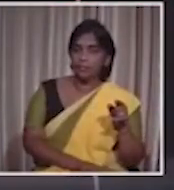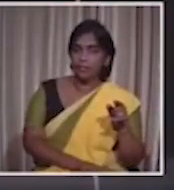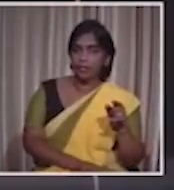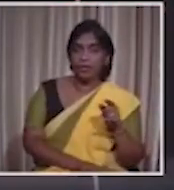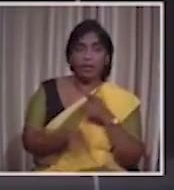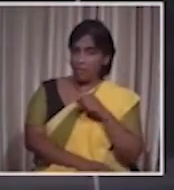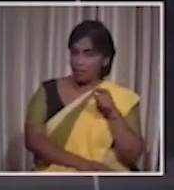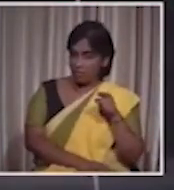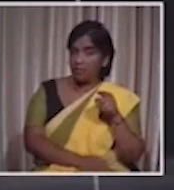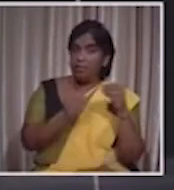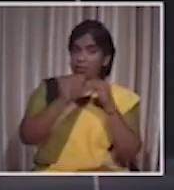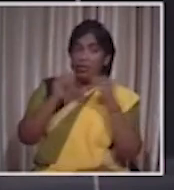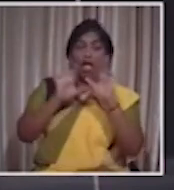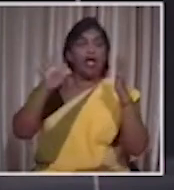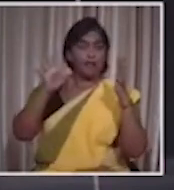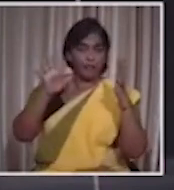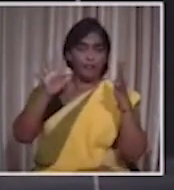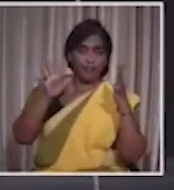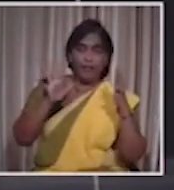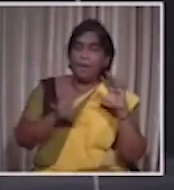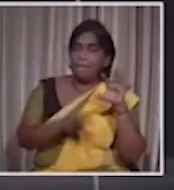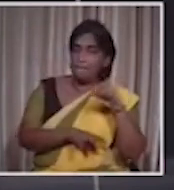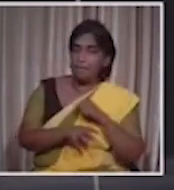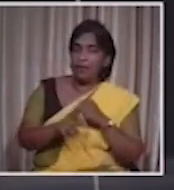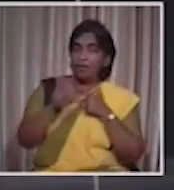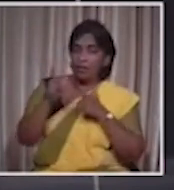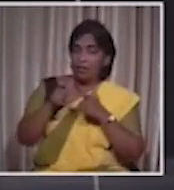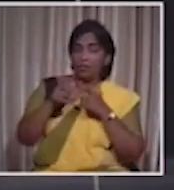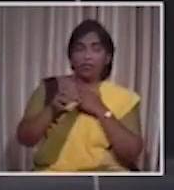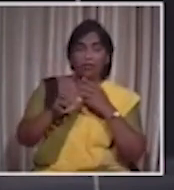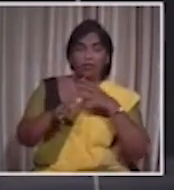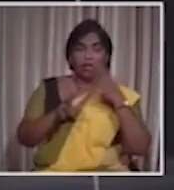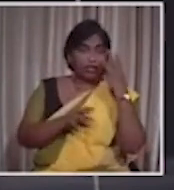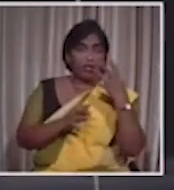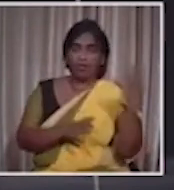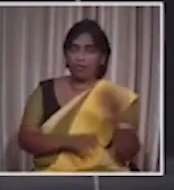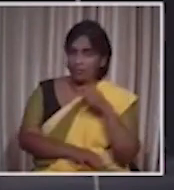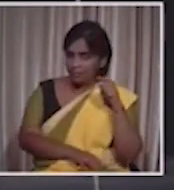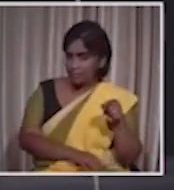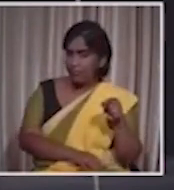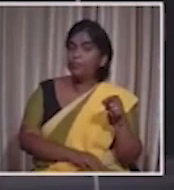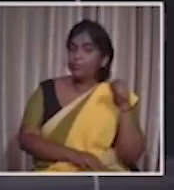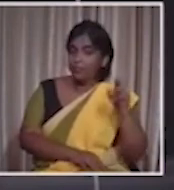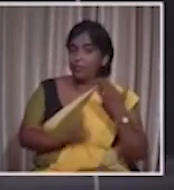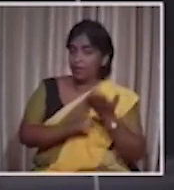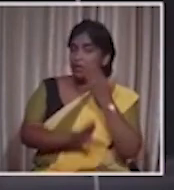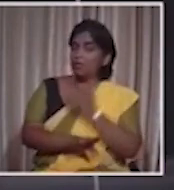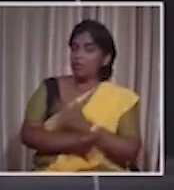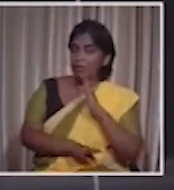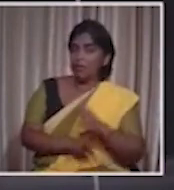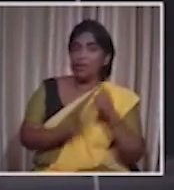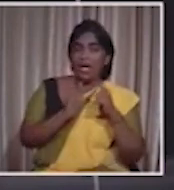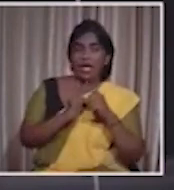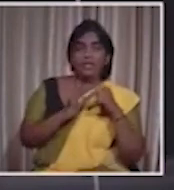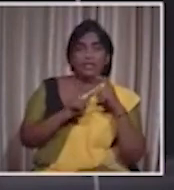ආයුධ තුනකින් බුලට්ස් 90ක් පාවිච්චි කරලා තියෙනවා. මැගසින් තුනක බුලට්ස් පාවිච්චි කරලා තියෙනවා. විශේෂයෙන්ම ඊට කලින් දවසේ